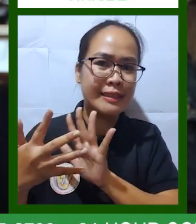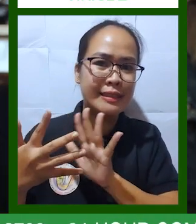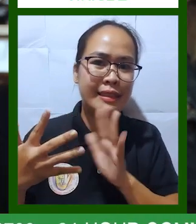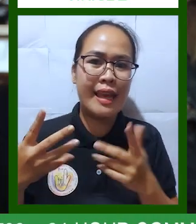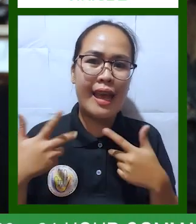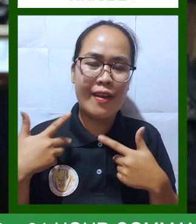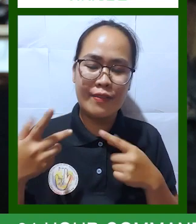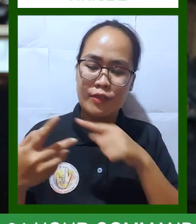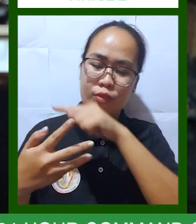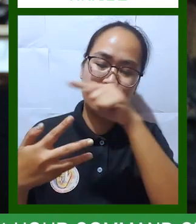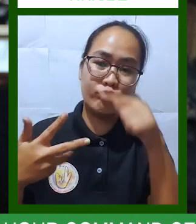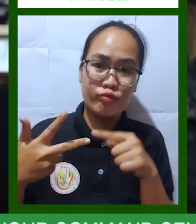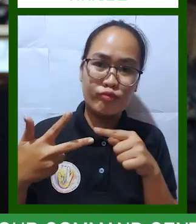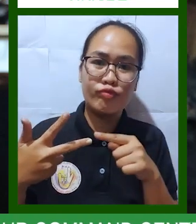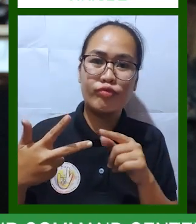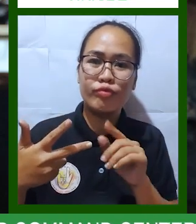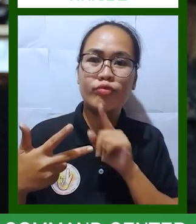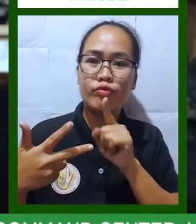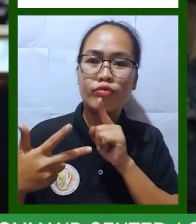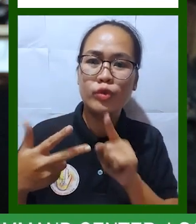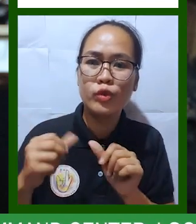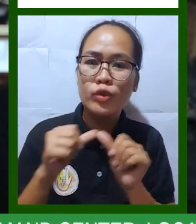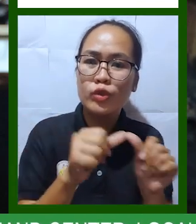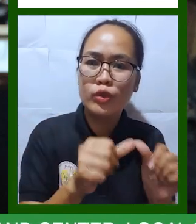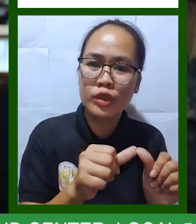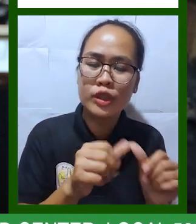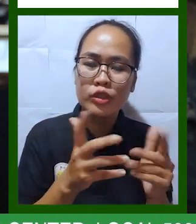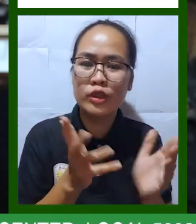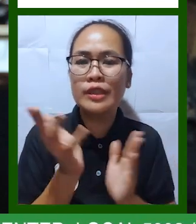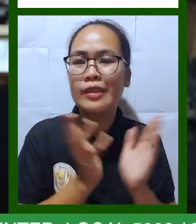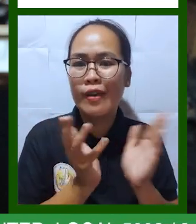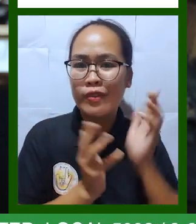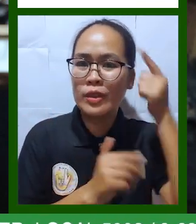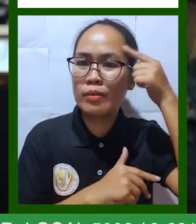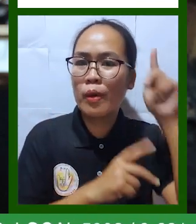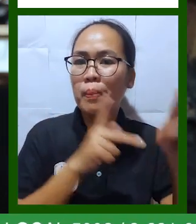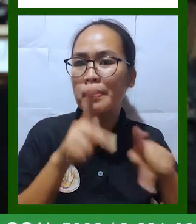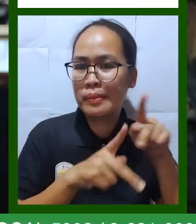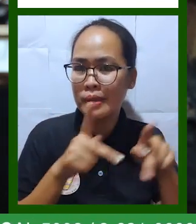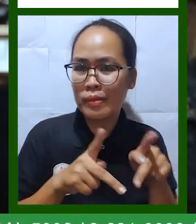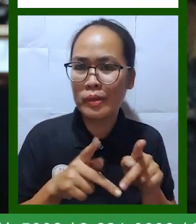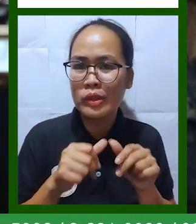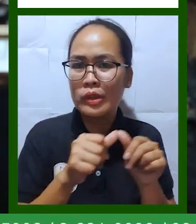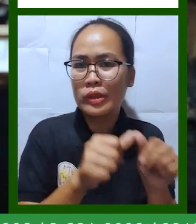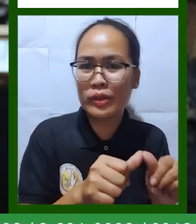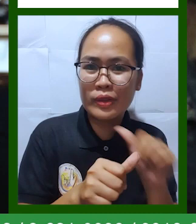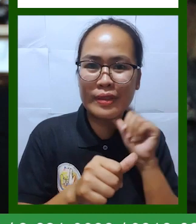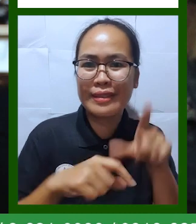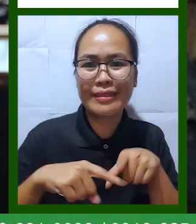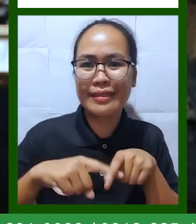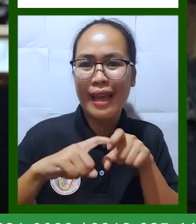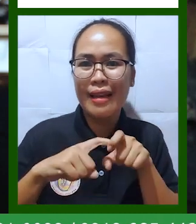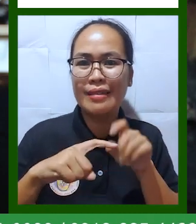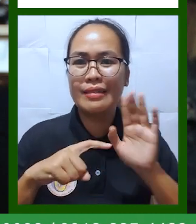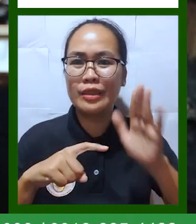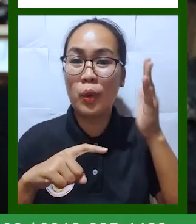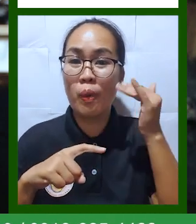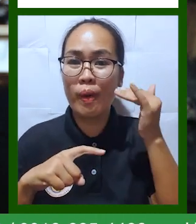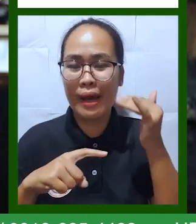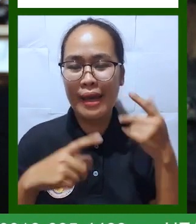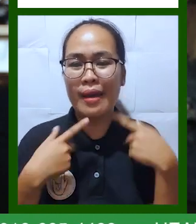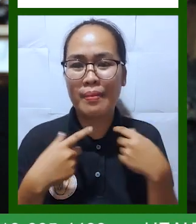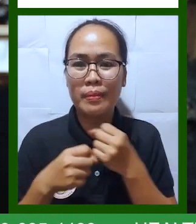natatanggap ng ating mga kabarangay ay hindi maantala nitong ongoing construction project nila. At